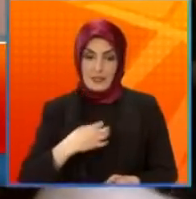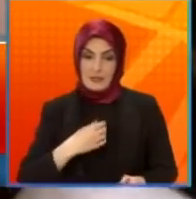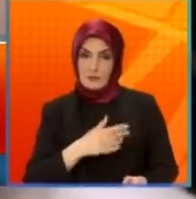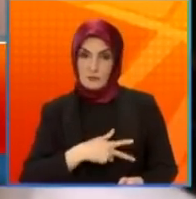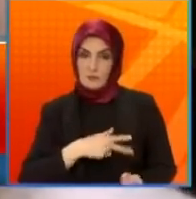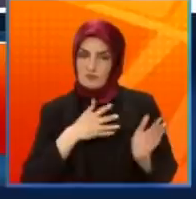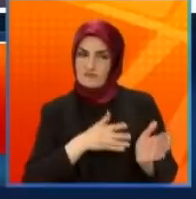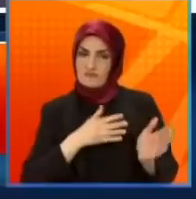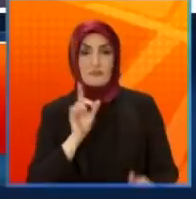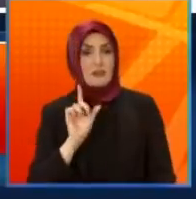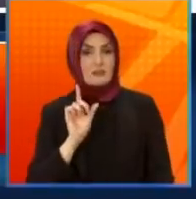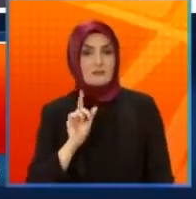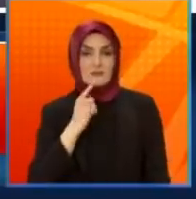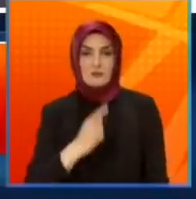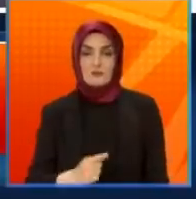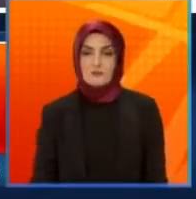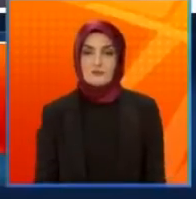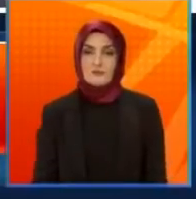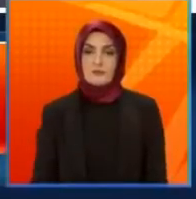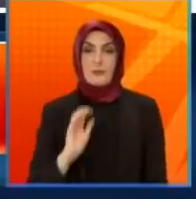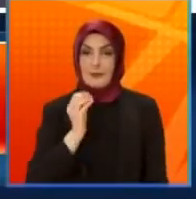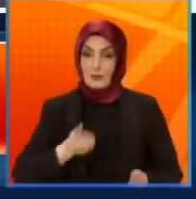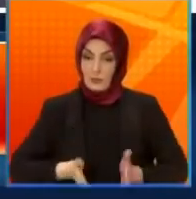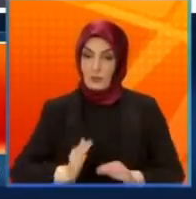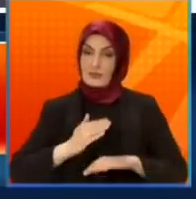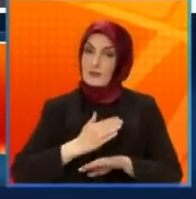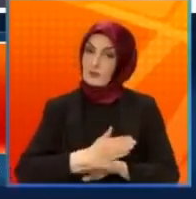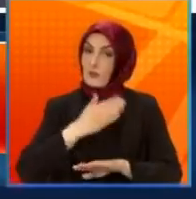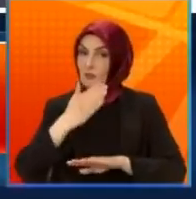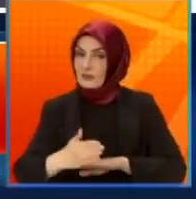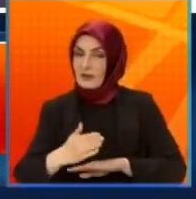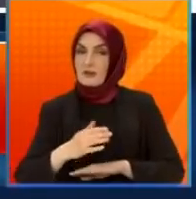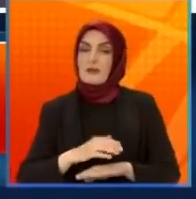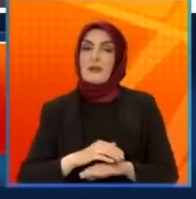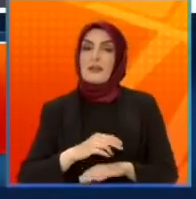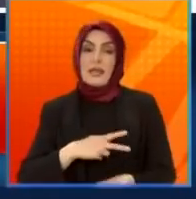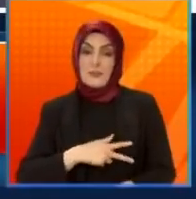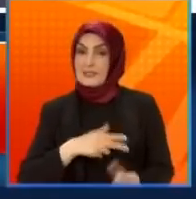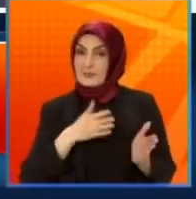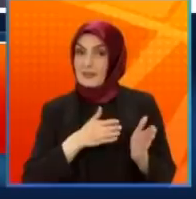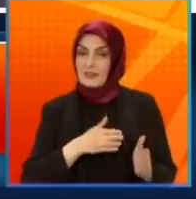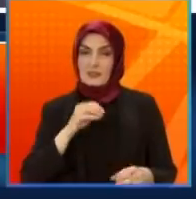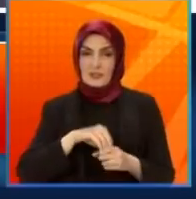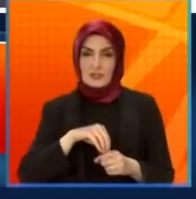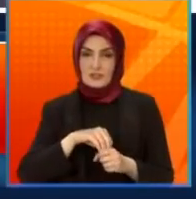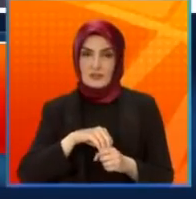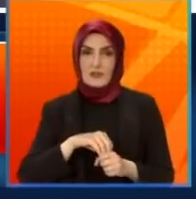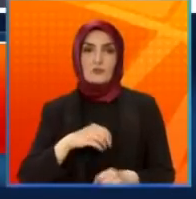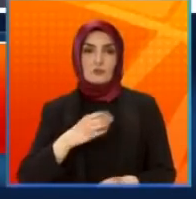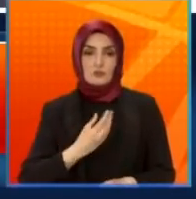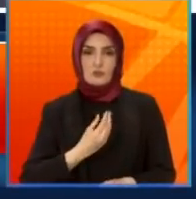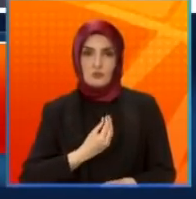gerektiğinin altını çiziyor. Çocuğunu doğurduktan sonra özellikle emzirme meselesinde sütten geçmediğini